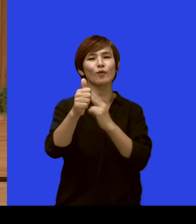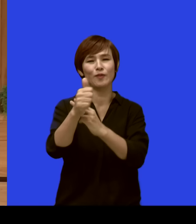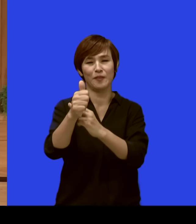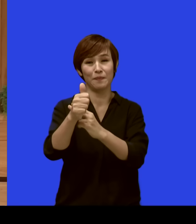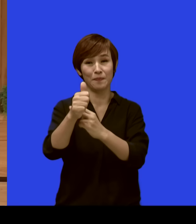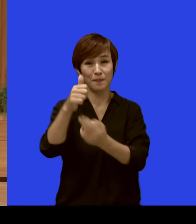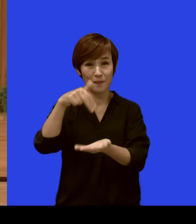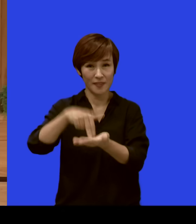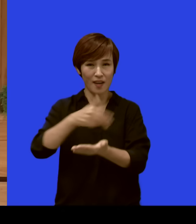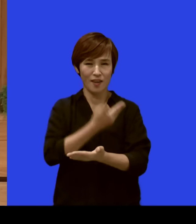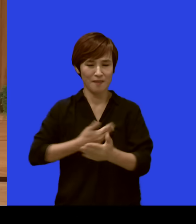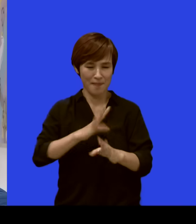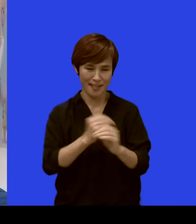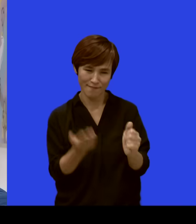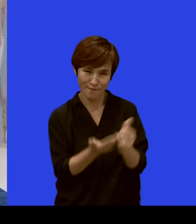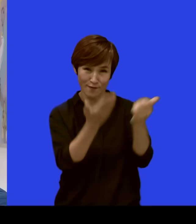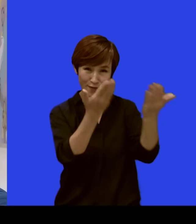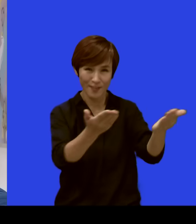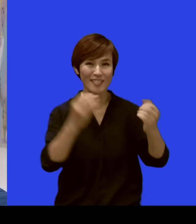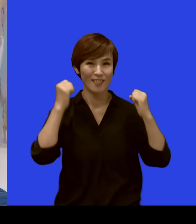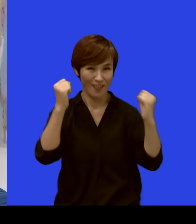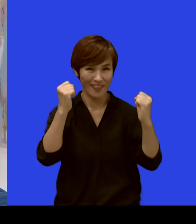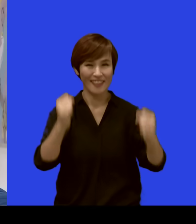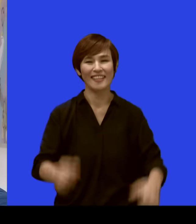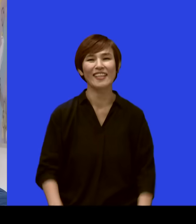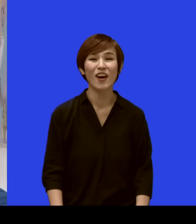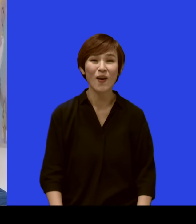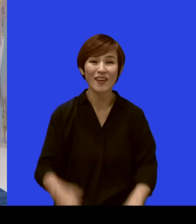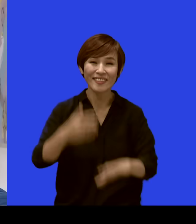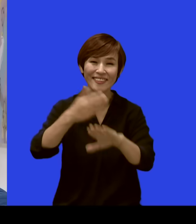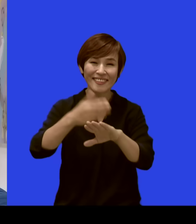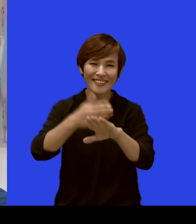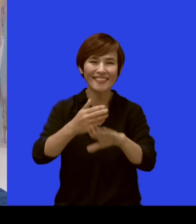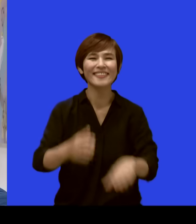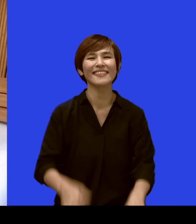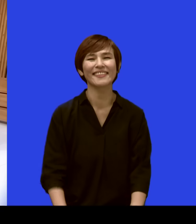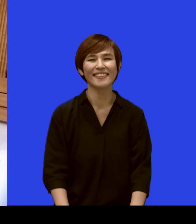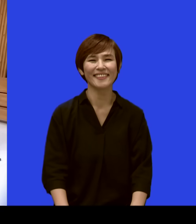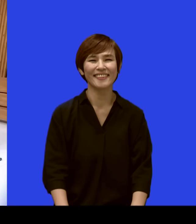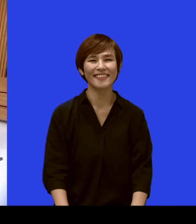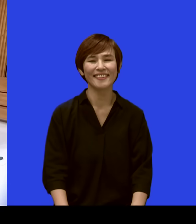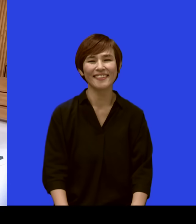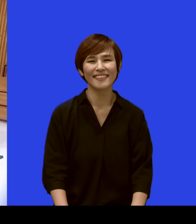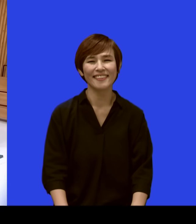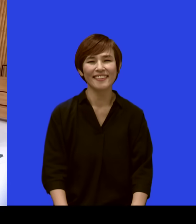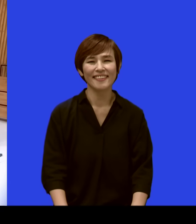제자들을 길러내시기를 저희도 열심히 응원하겠습니다. 네, 최선을 다하겠습니다. 네, 오늘 귀한 간증 고맙습니다. 감사합니다. 감사합니다. 네.